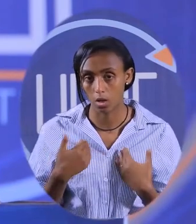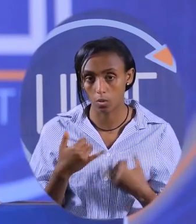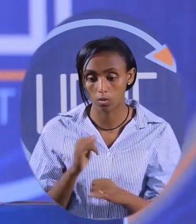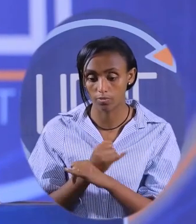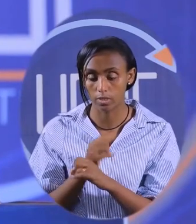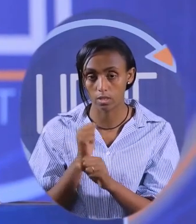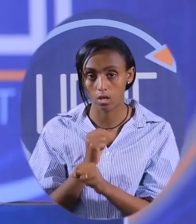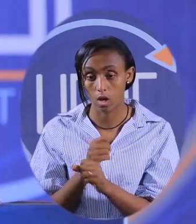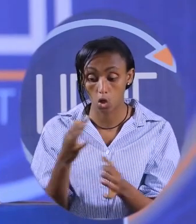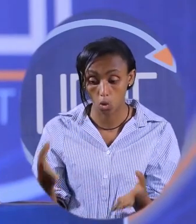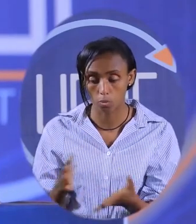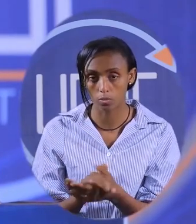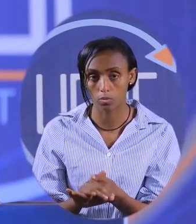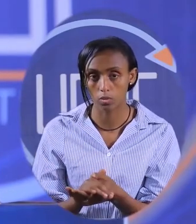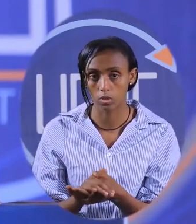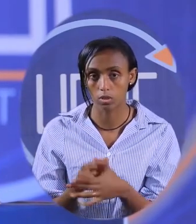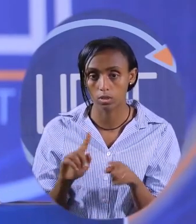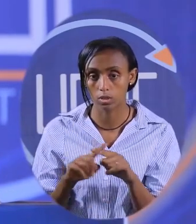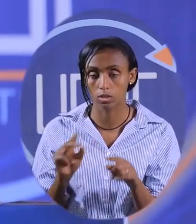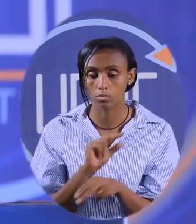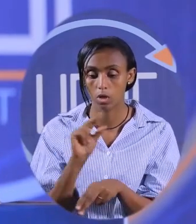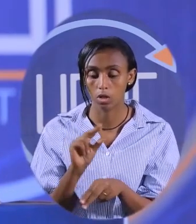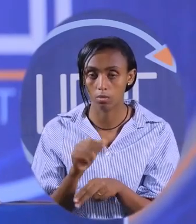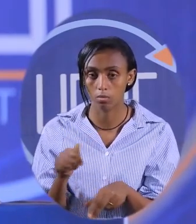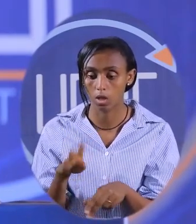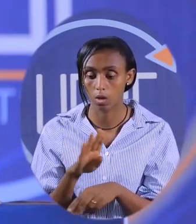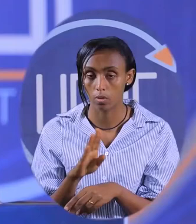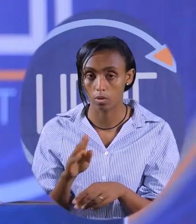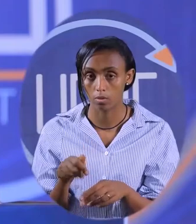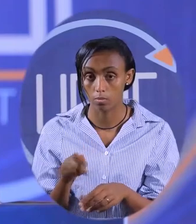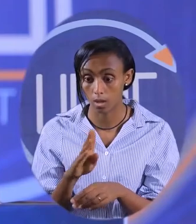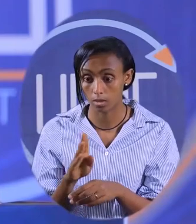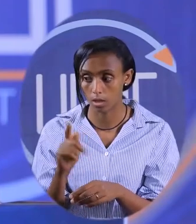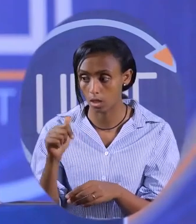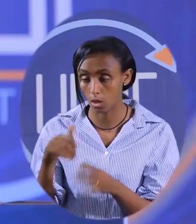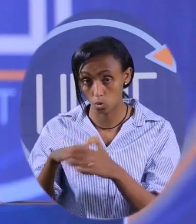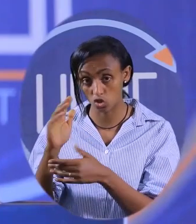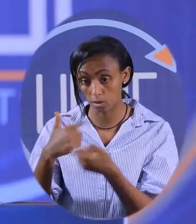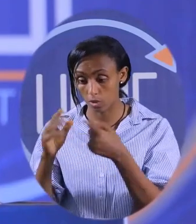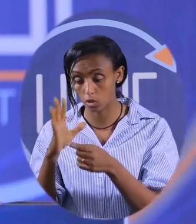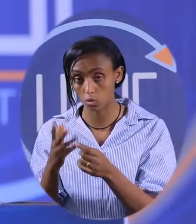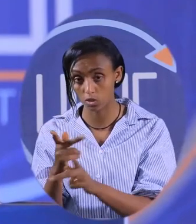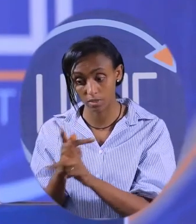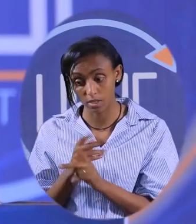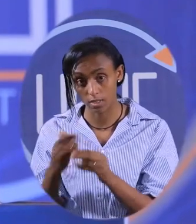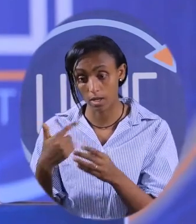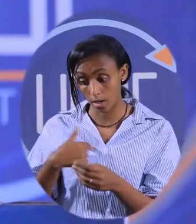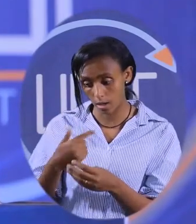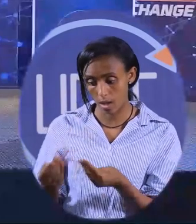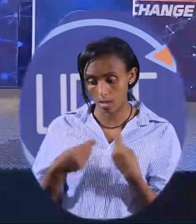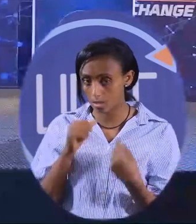መሐንዲሱ ስራ የለው፣ ግን ብሔራዊ ባንክ ያበድራል ከውጭ ለሚመጡት። ለእኔ አይሰጠኝም እኮ ብድር